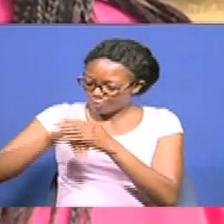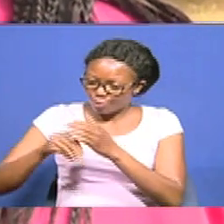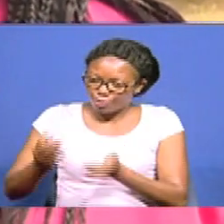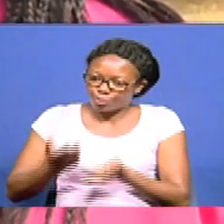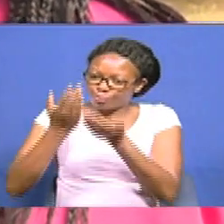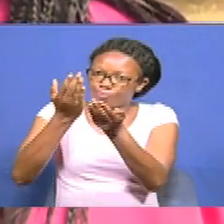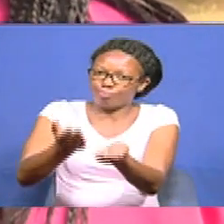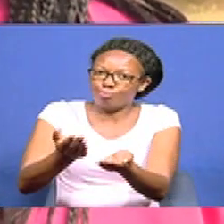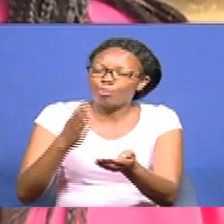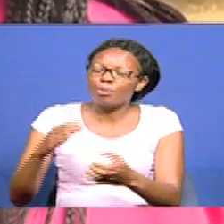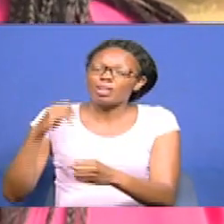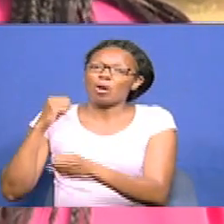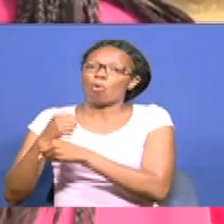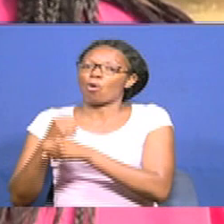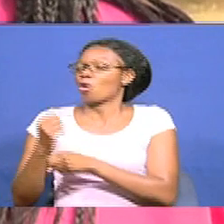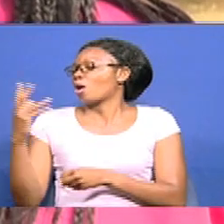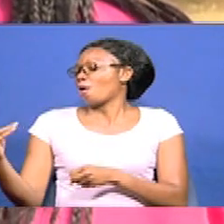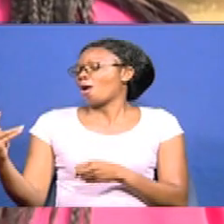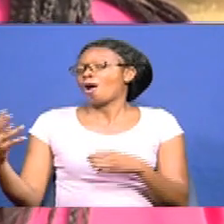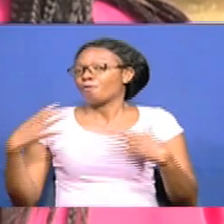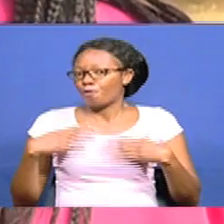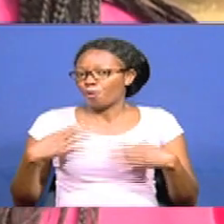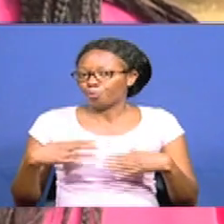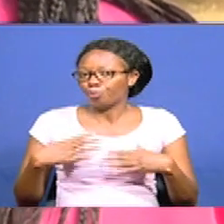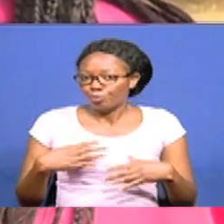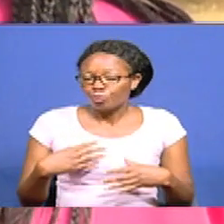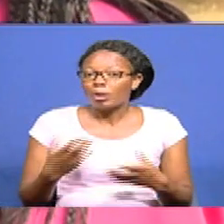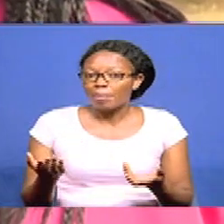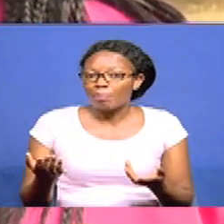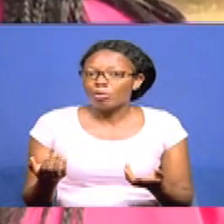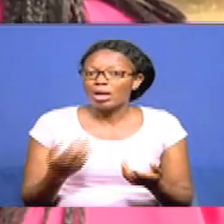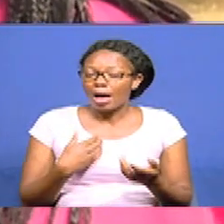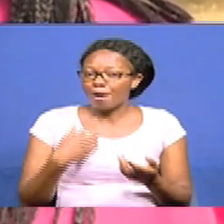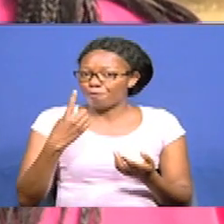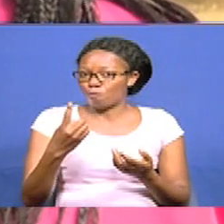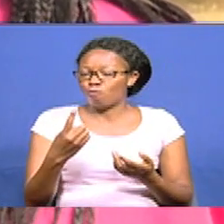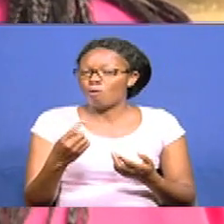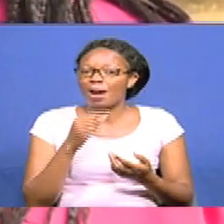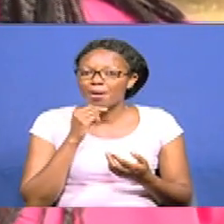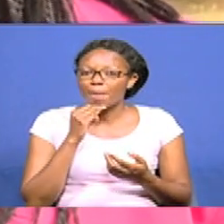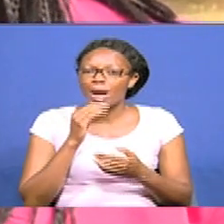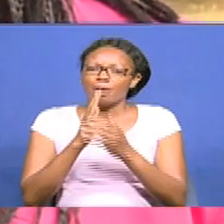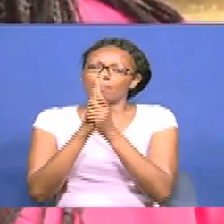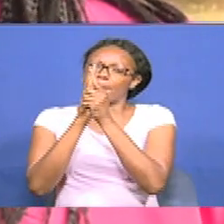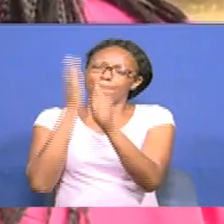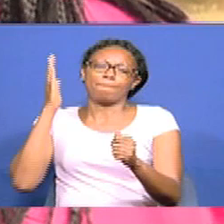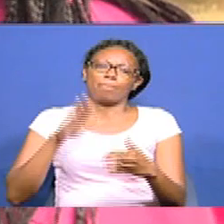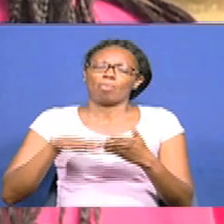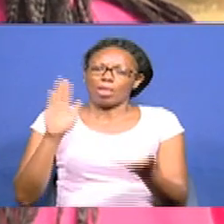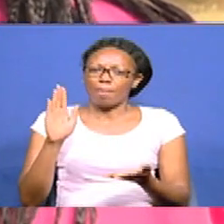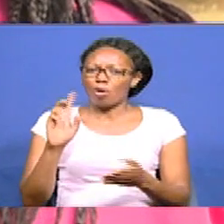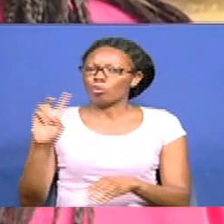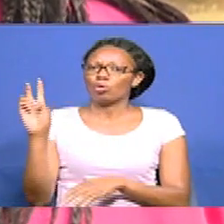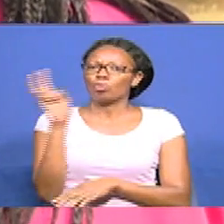Hiyo ndio ile kazi watu wa nursery wanafanya. Kati ya hawa kuna yule yako na hiyo ujuzi zaidi. Sasa huyo ndio anakuwa